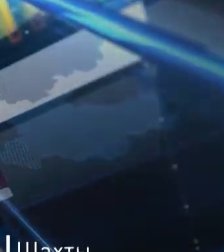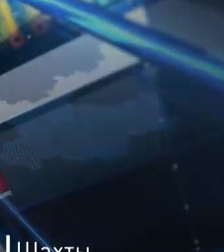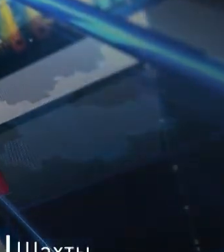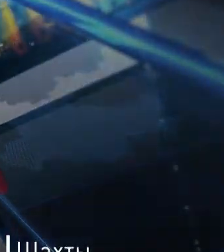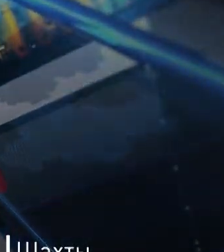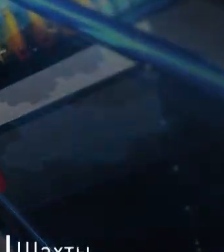92%